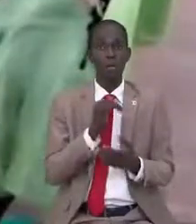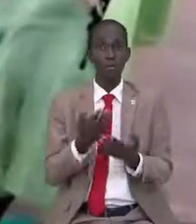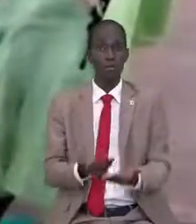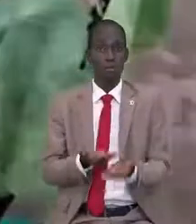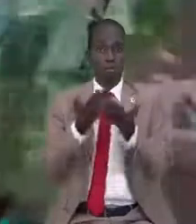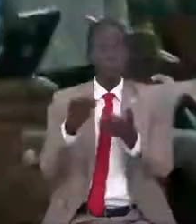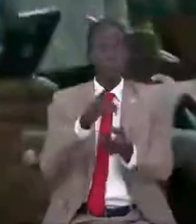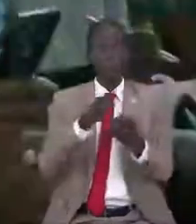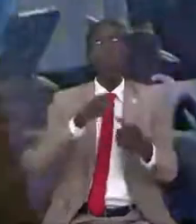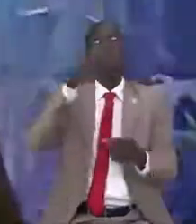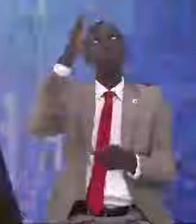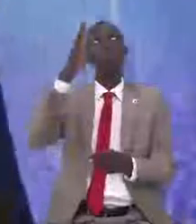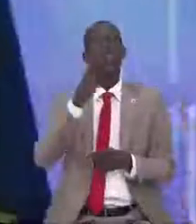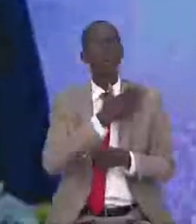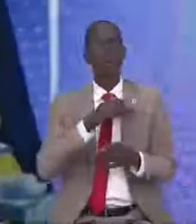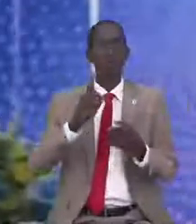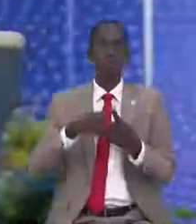sa grâce.